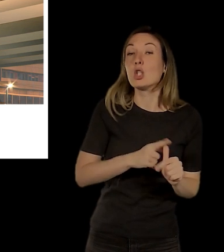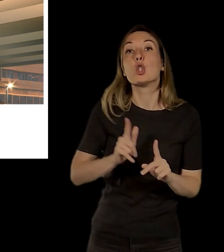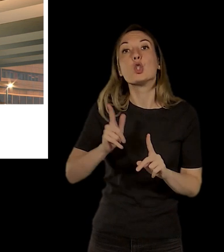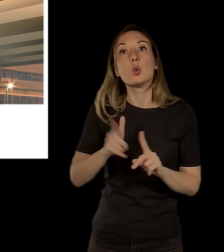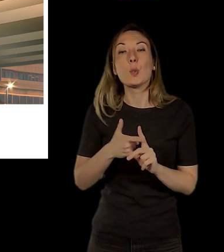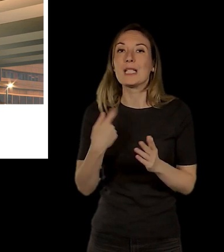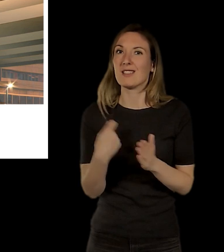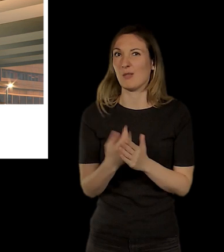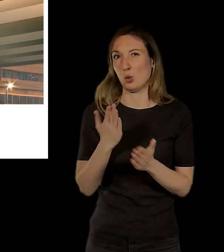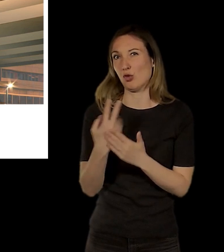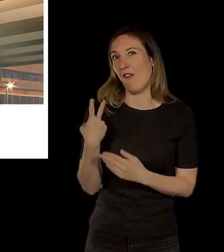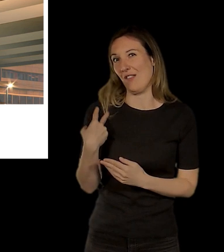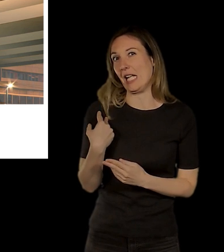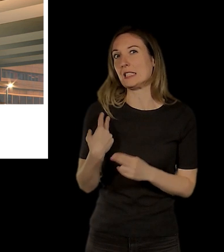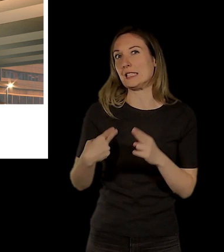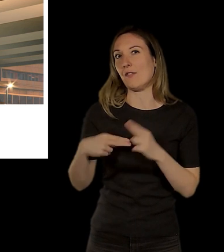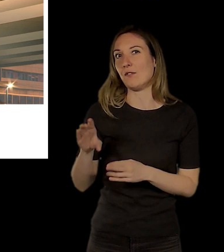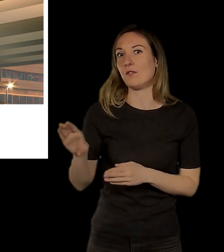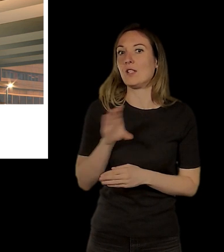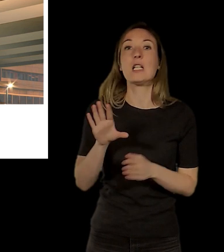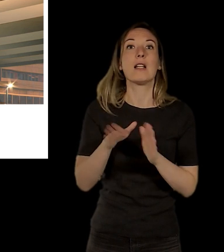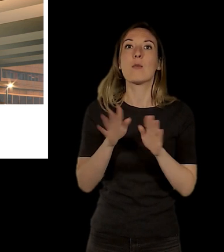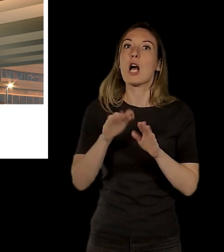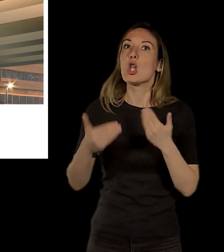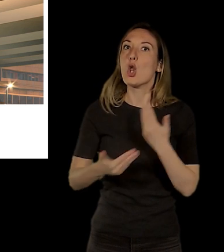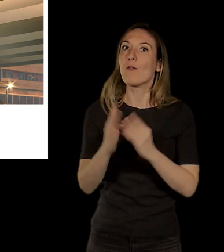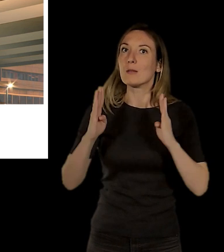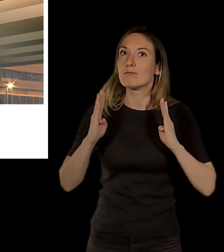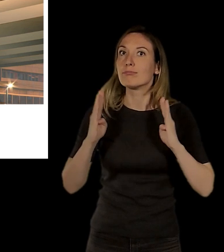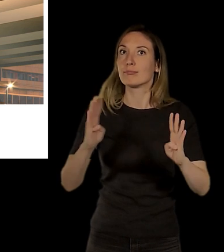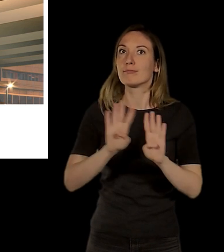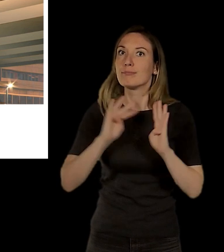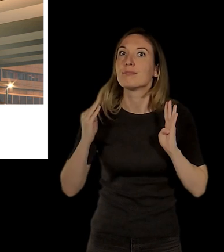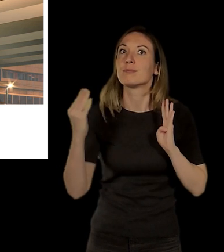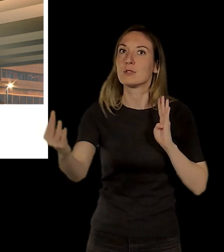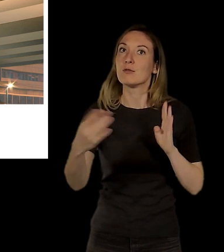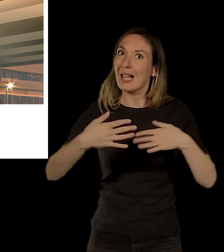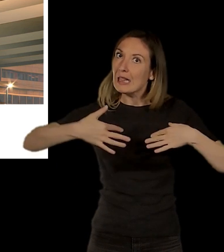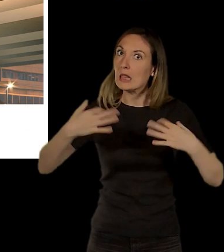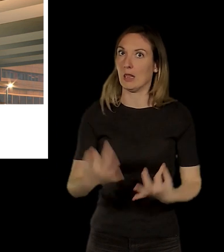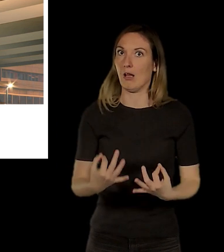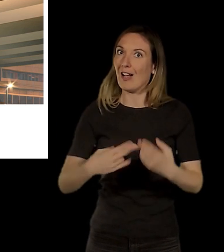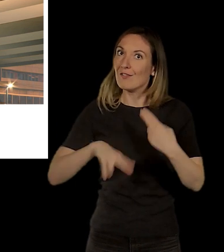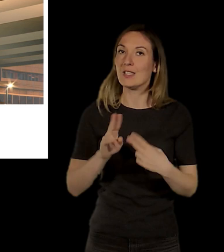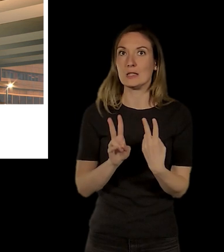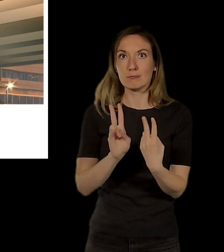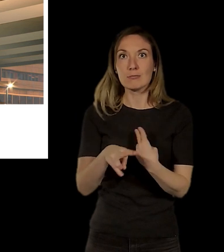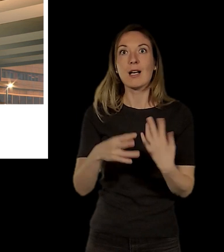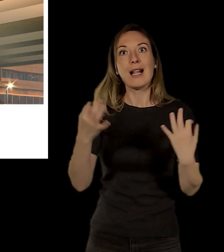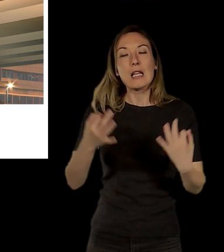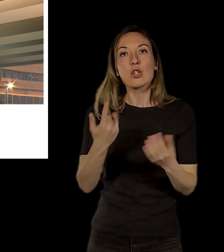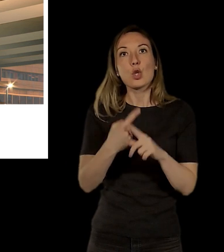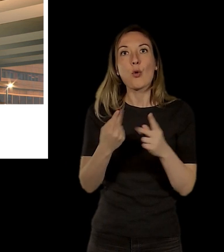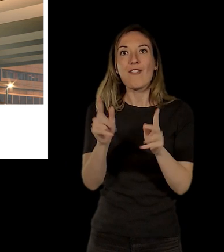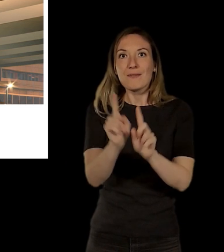by byly nové opláštění magistrály, nová fasáda a tak dál, která tu geometrii zjednoduší, umožní v ní uschovat ale i